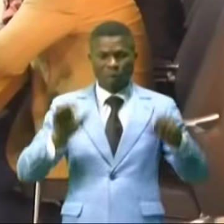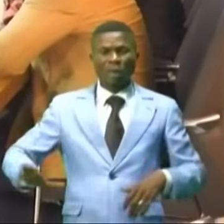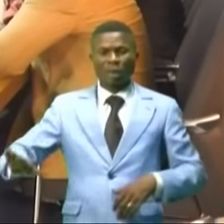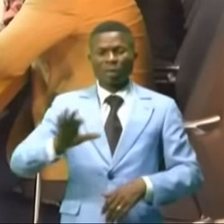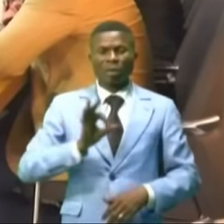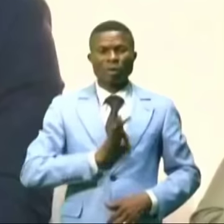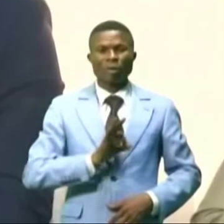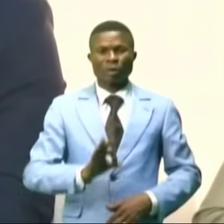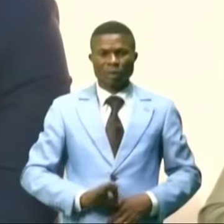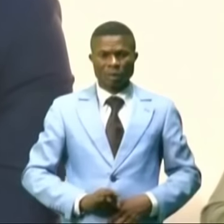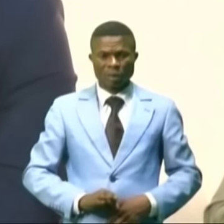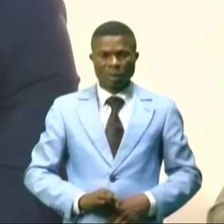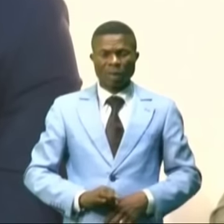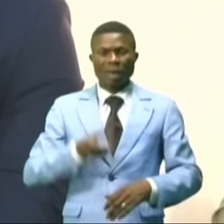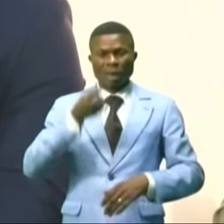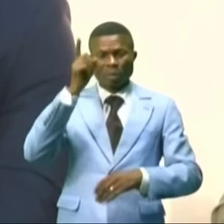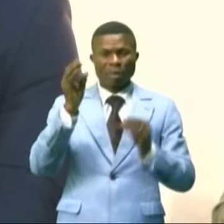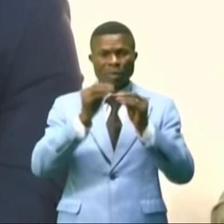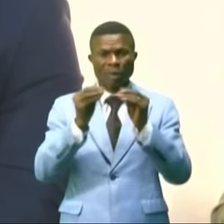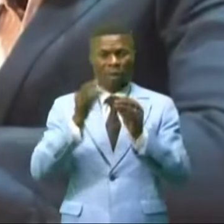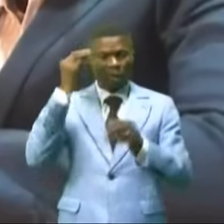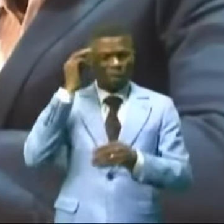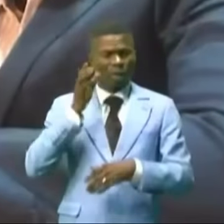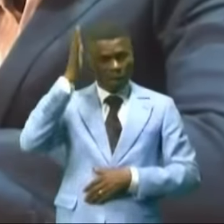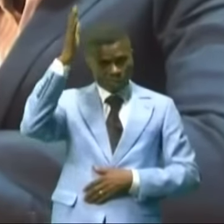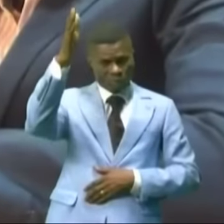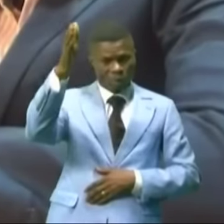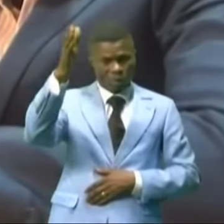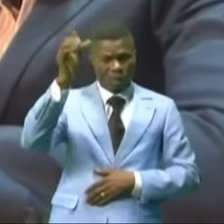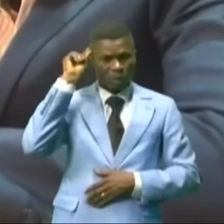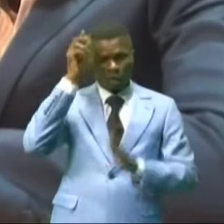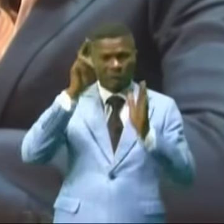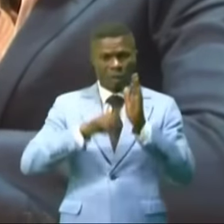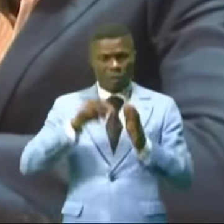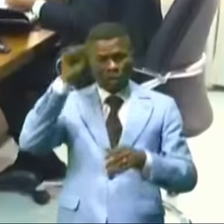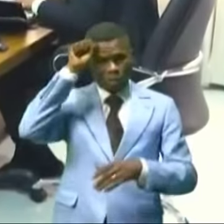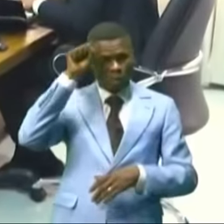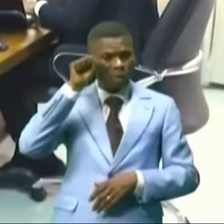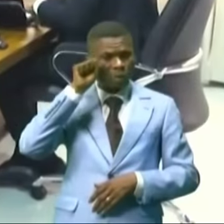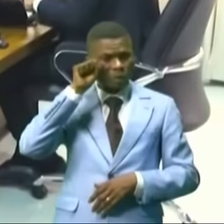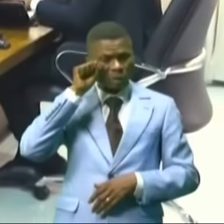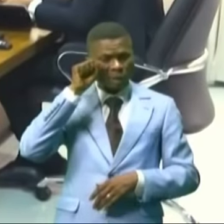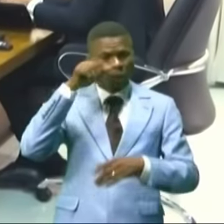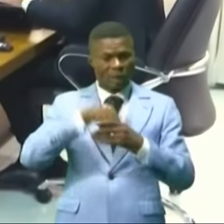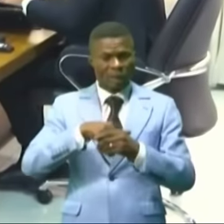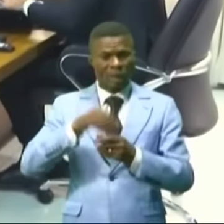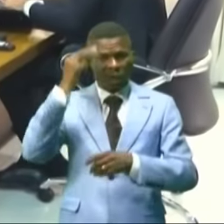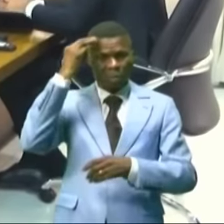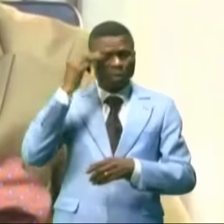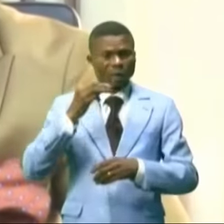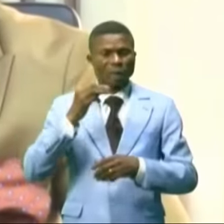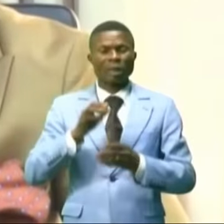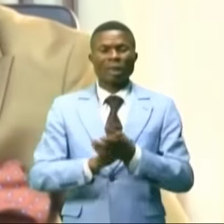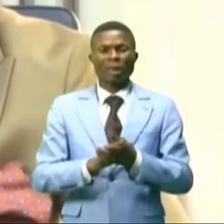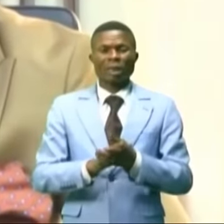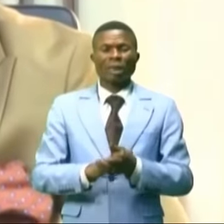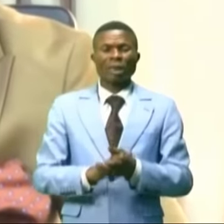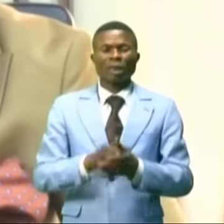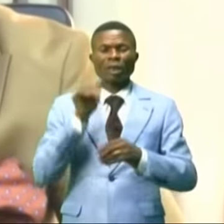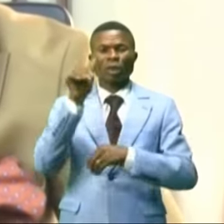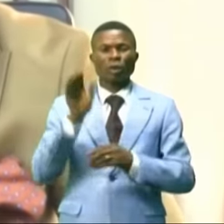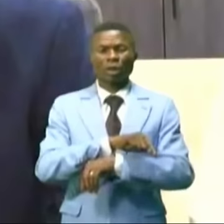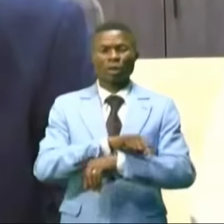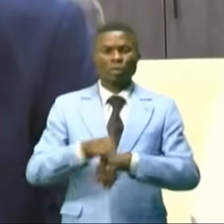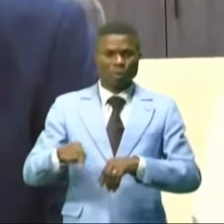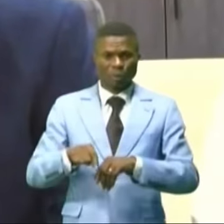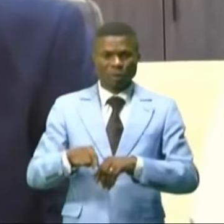Tshisekedi lors de la première réunion du Conseil de ministres du gouvernement souminois. Autour du ministre Patrick Muyaya, son directeur de